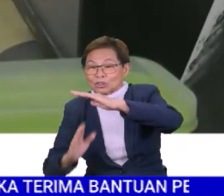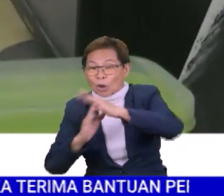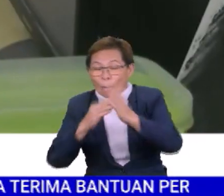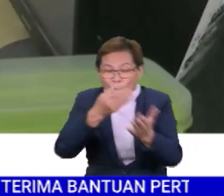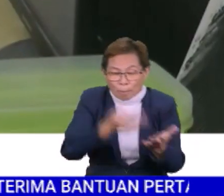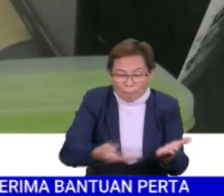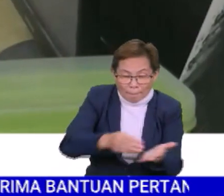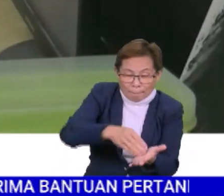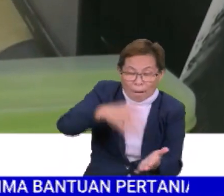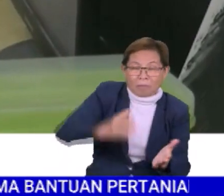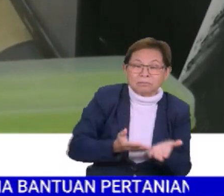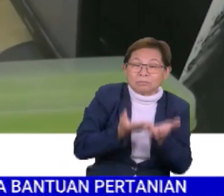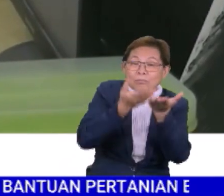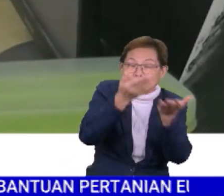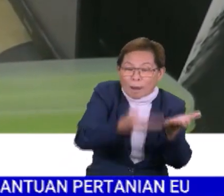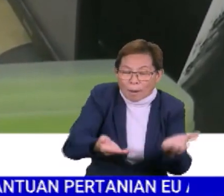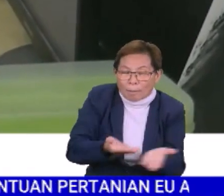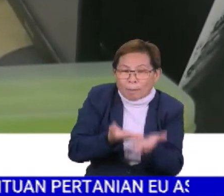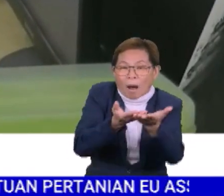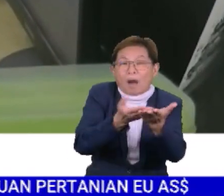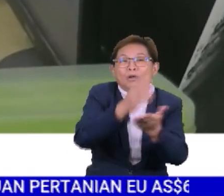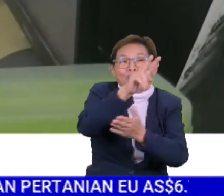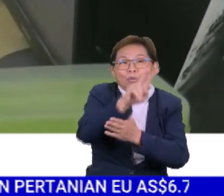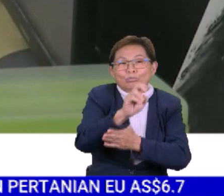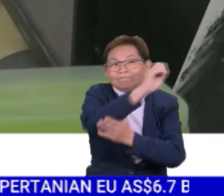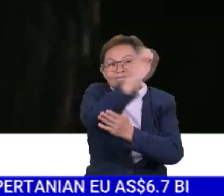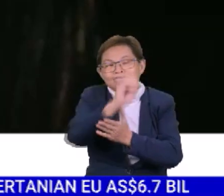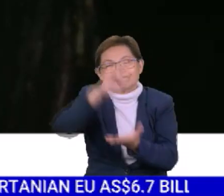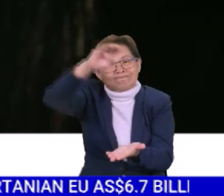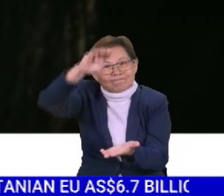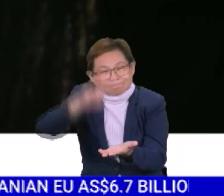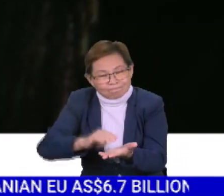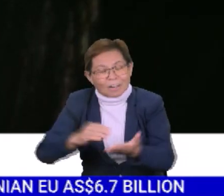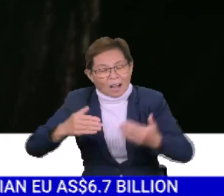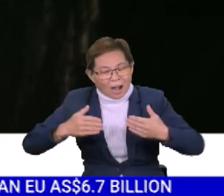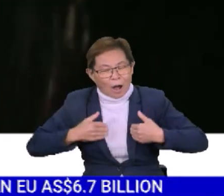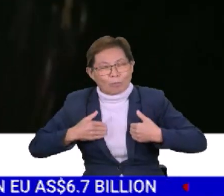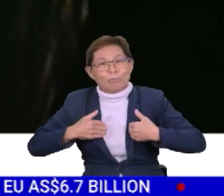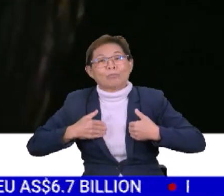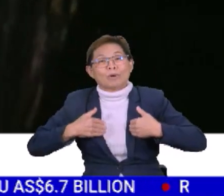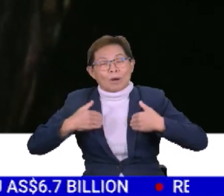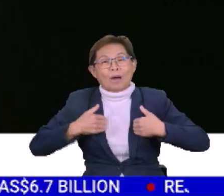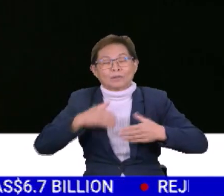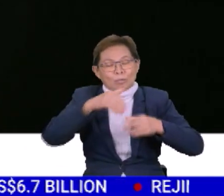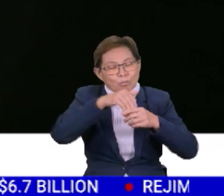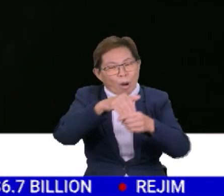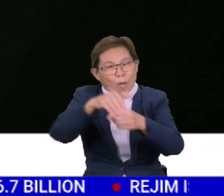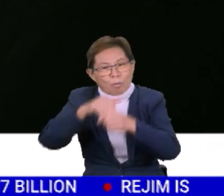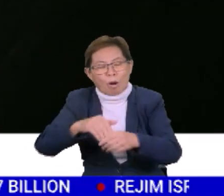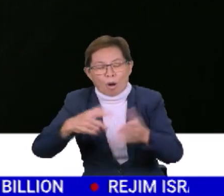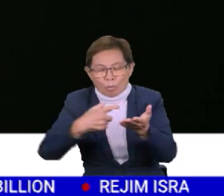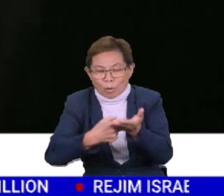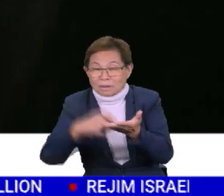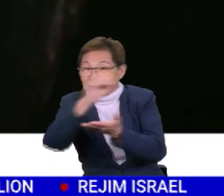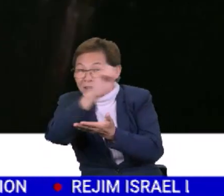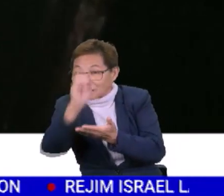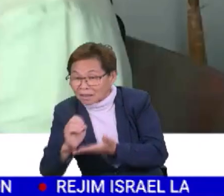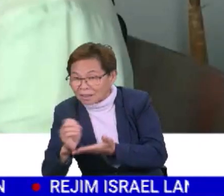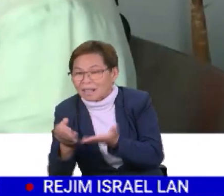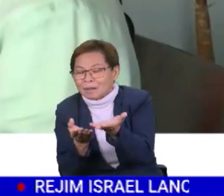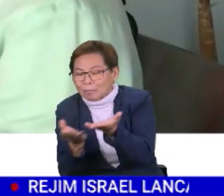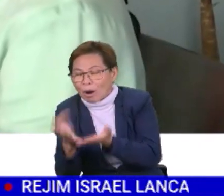trimaton ditawar pada harga 20 ratus lebih rendah turun nanti beberapa insentif termasuk mujhko